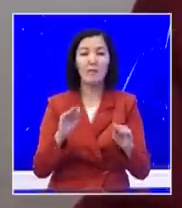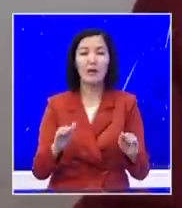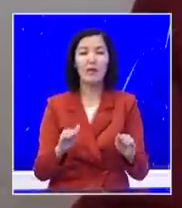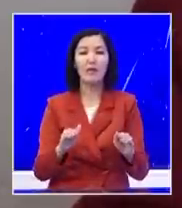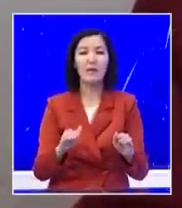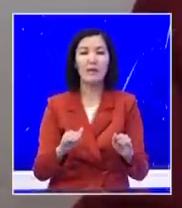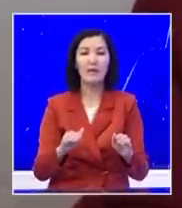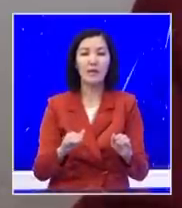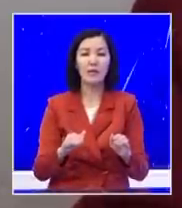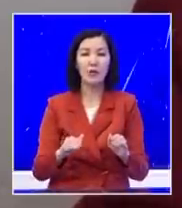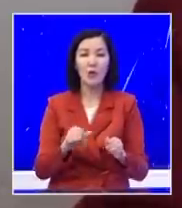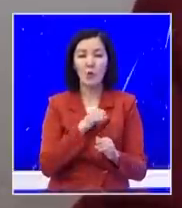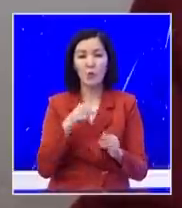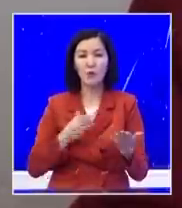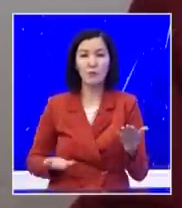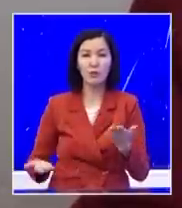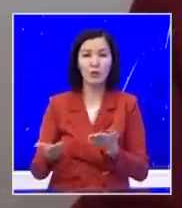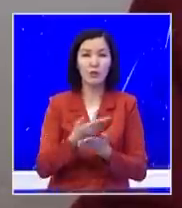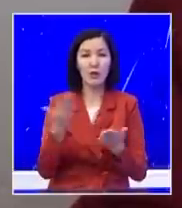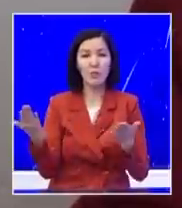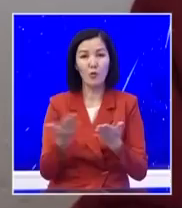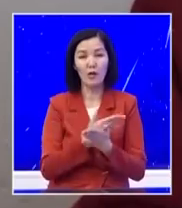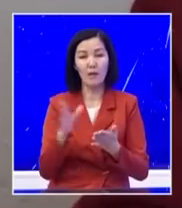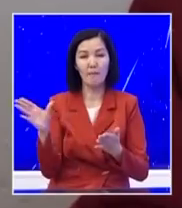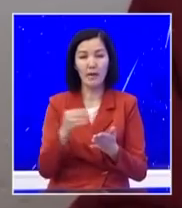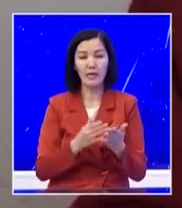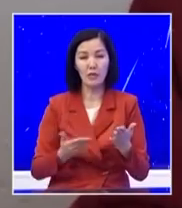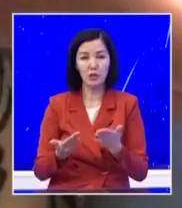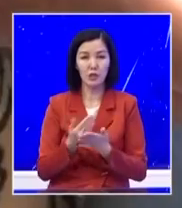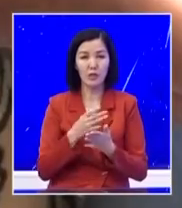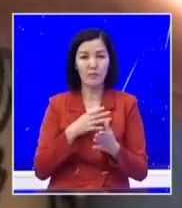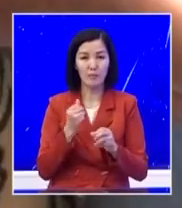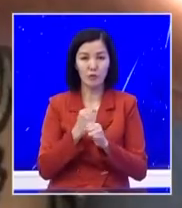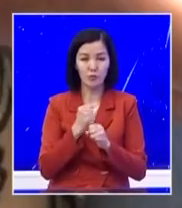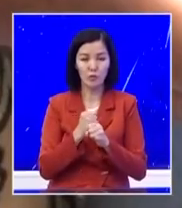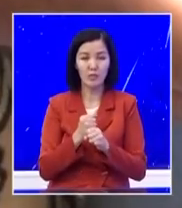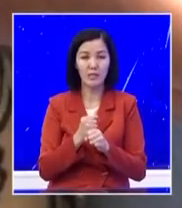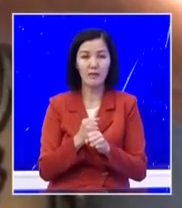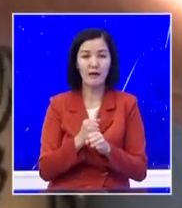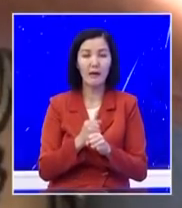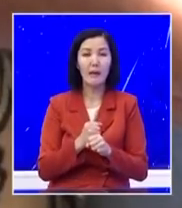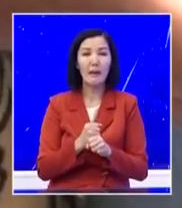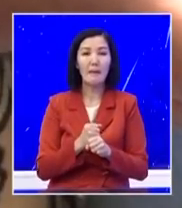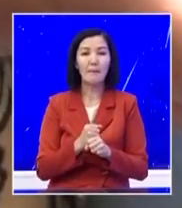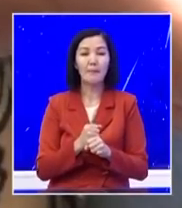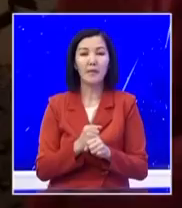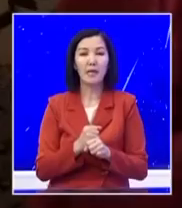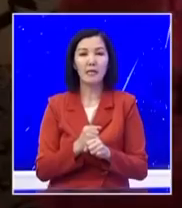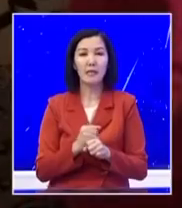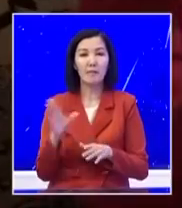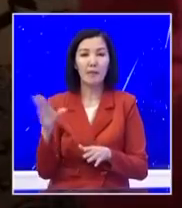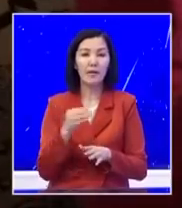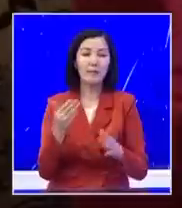қолмен тіптен орақпен егін ордық. Бәрін өзіміз жинадық. Алаңсыз балалық шақты армандадық.